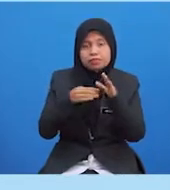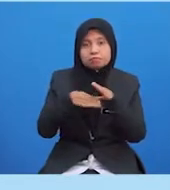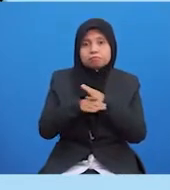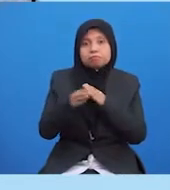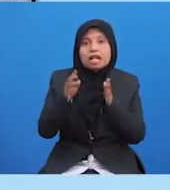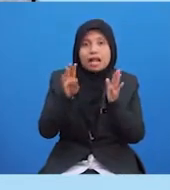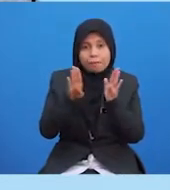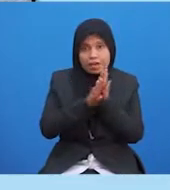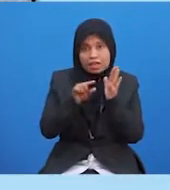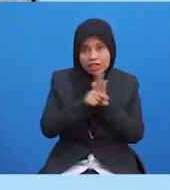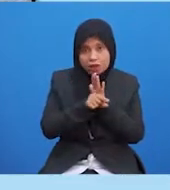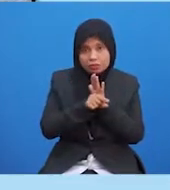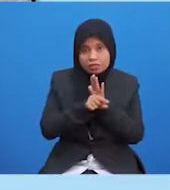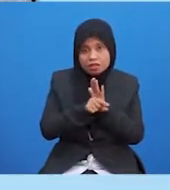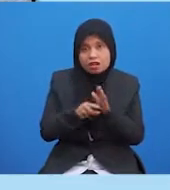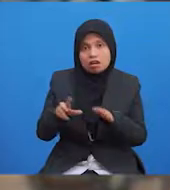belakang laman web.